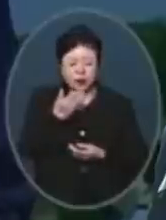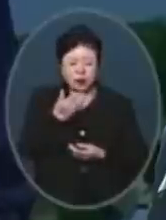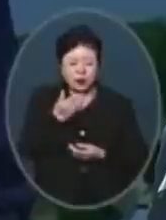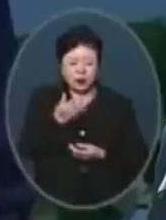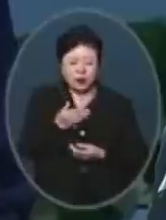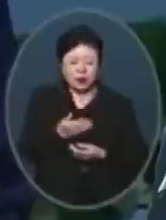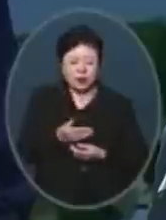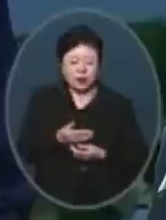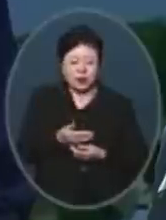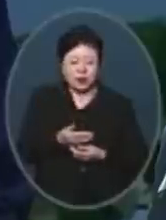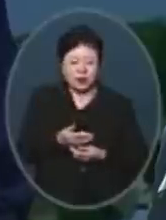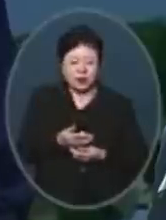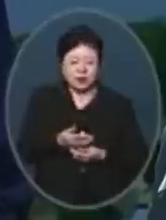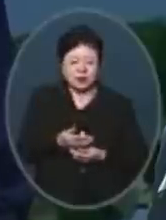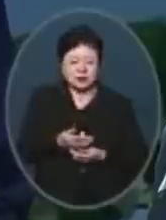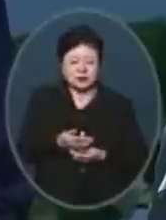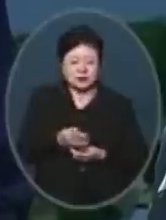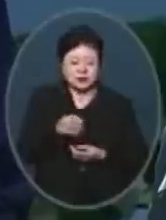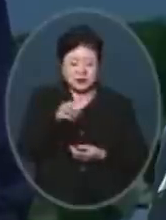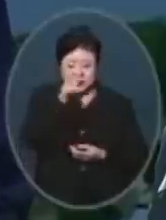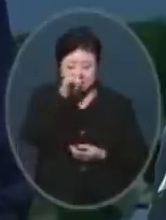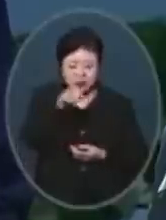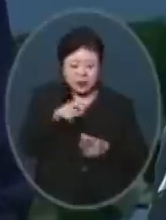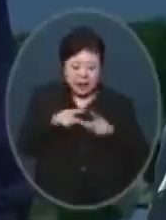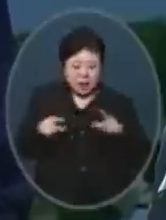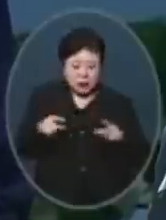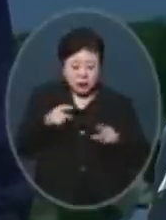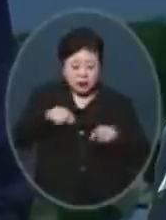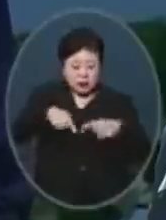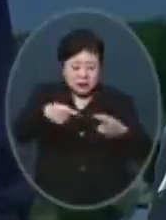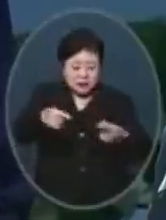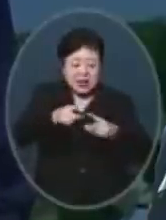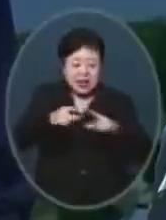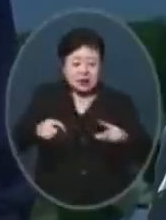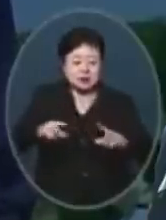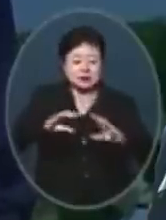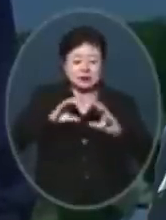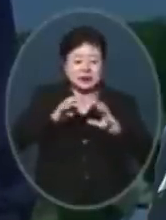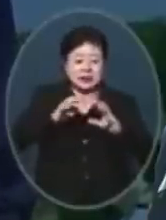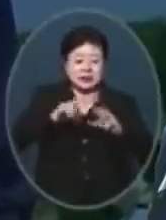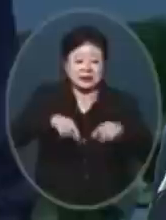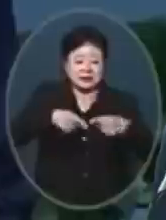애굽으로 내려갈 수밖에 없습니다. 애굽으로 내려가다가